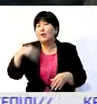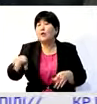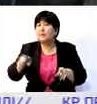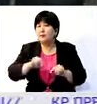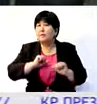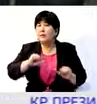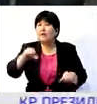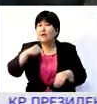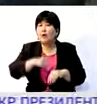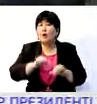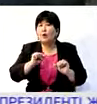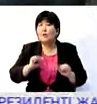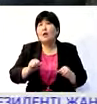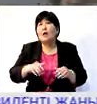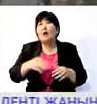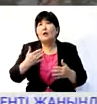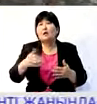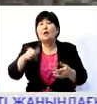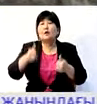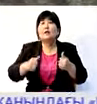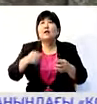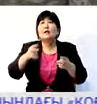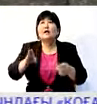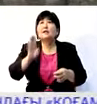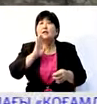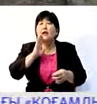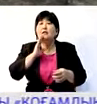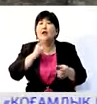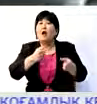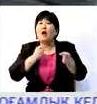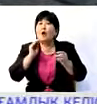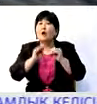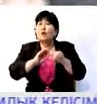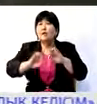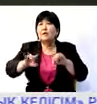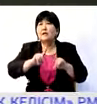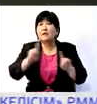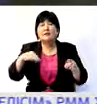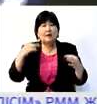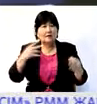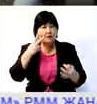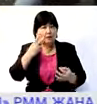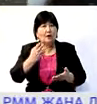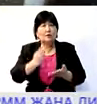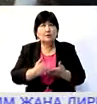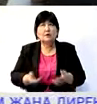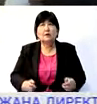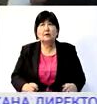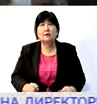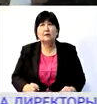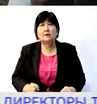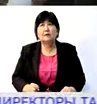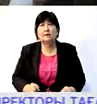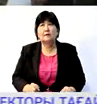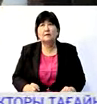батылдықты аңғаруға болады. Алуан доданың арасында нәзік жандардың қару бөлшектеу жарысы көптің ерекше қызығушылығын тудырды.